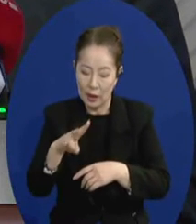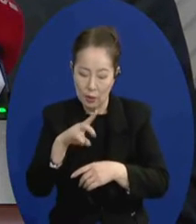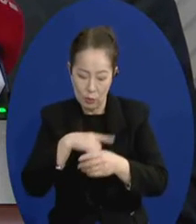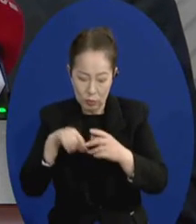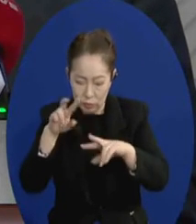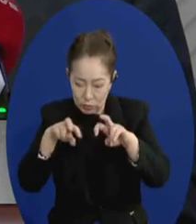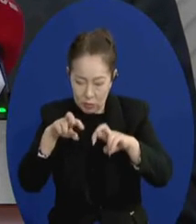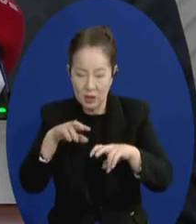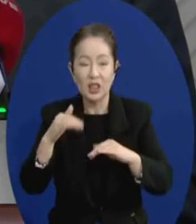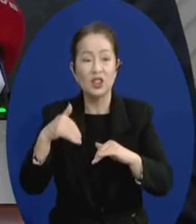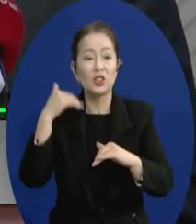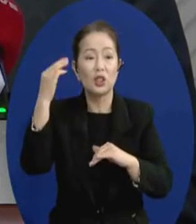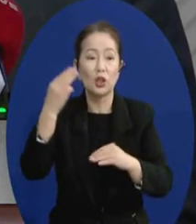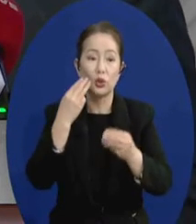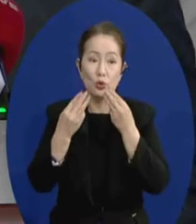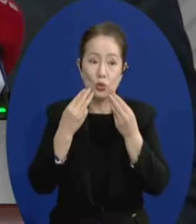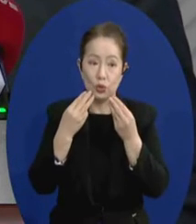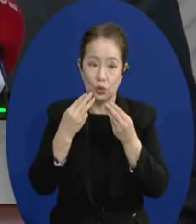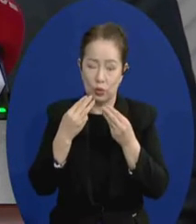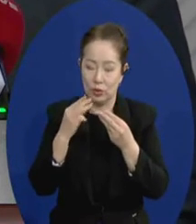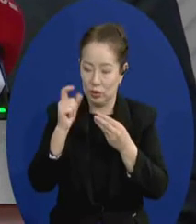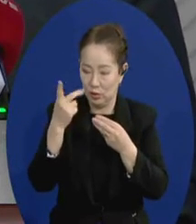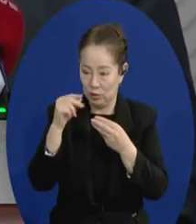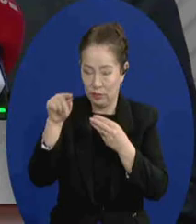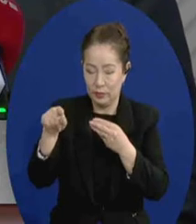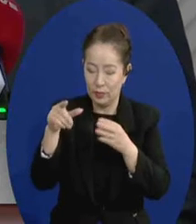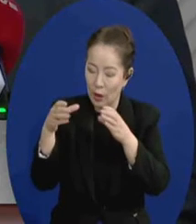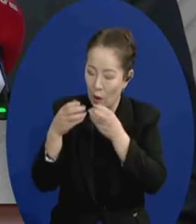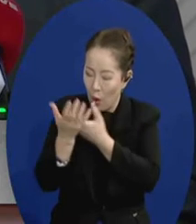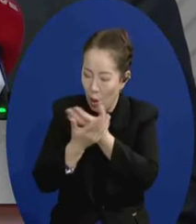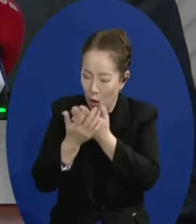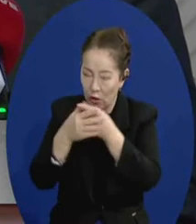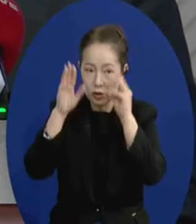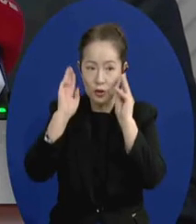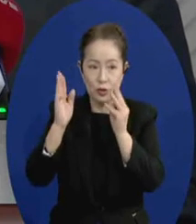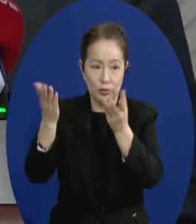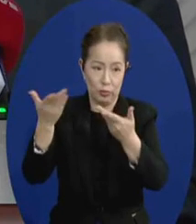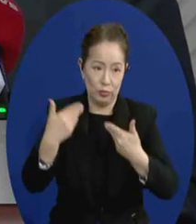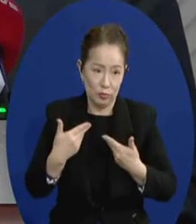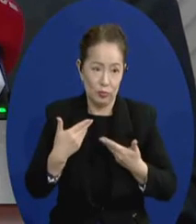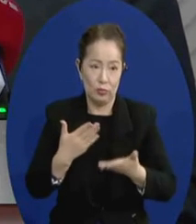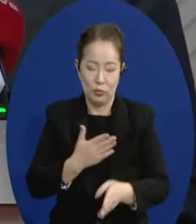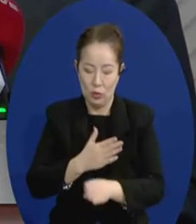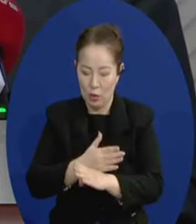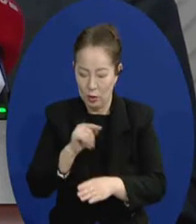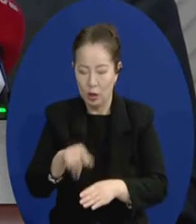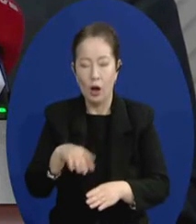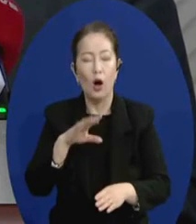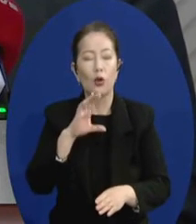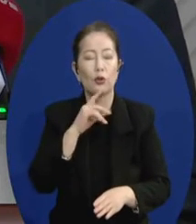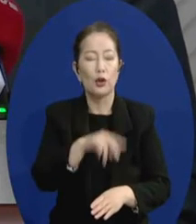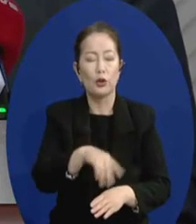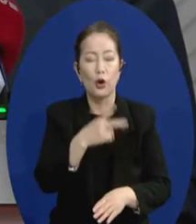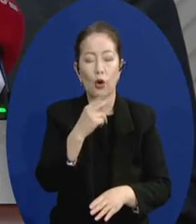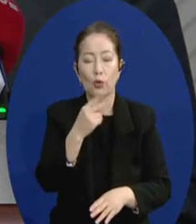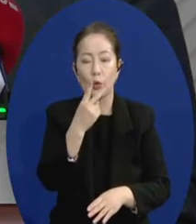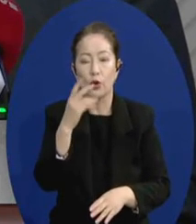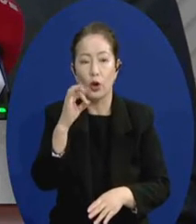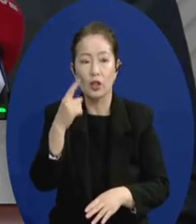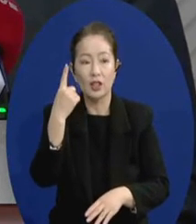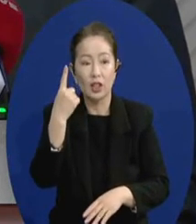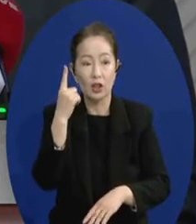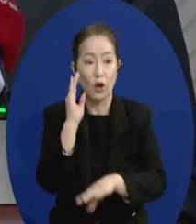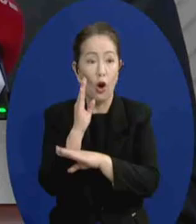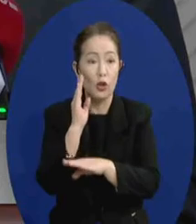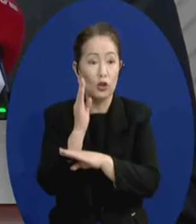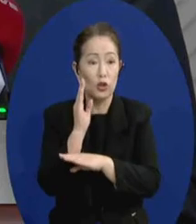шүүхийн одоо дээд шүүхийн шүүгчдийн одоо коллегор ингэж шийдэгдсэн учраас бид өхөн оны эхний одоо түрүү нэгдэх